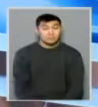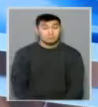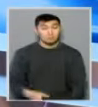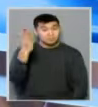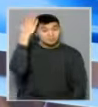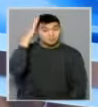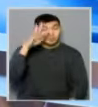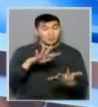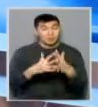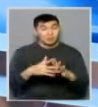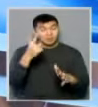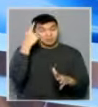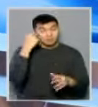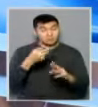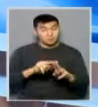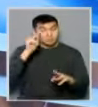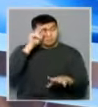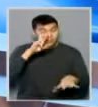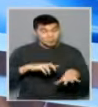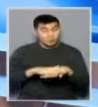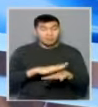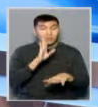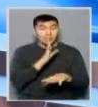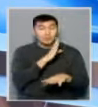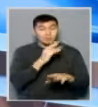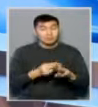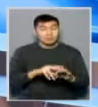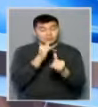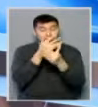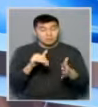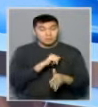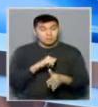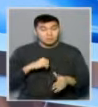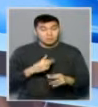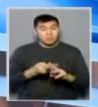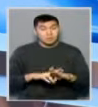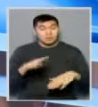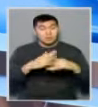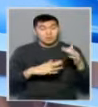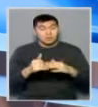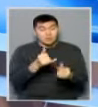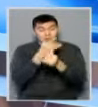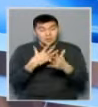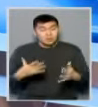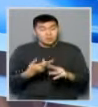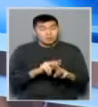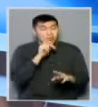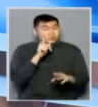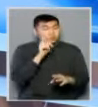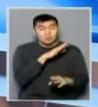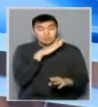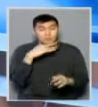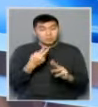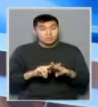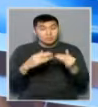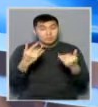Таланттары ауылдан шығатыны хақ. Десе де елімізде ата-анасының ықпалынан шыға алмай, өзі қалаған мамандықпен айналса алмай жүрген жастар көп. Бұл